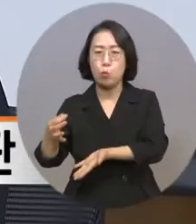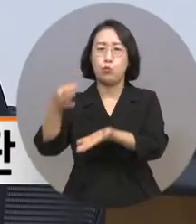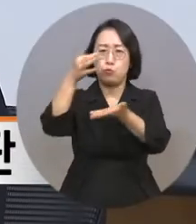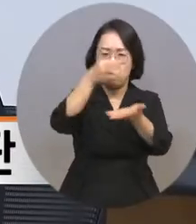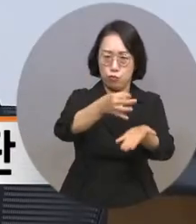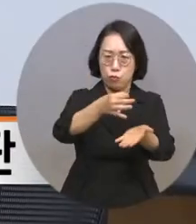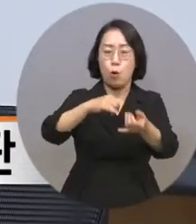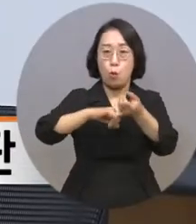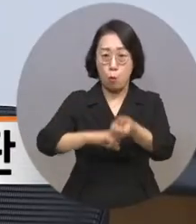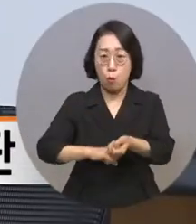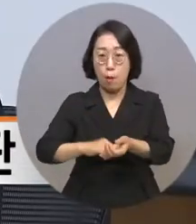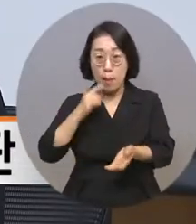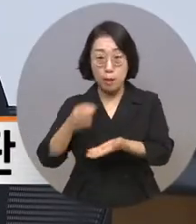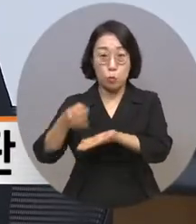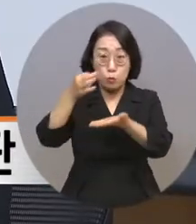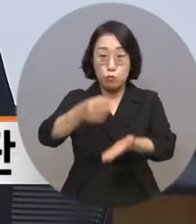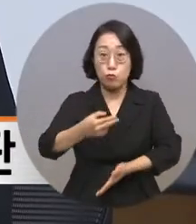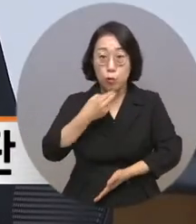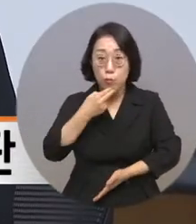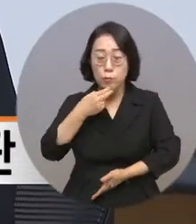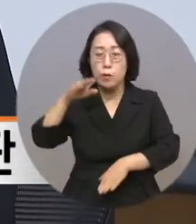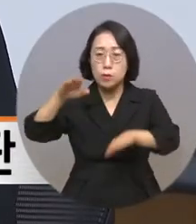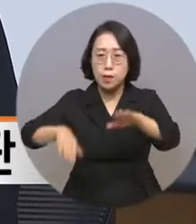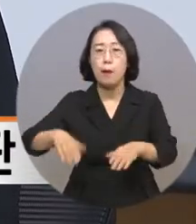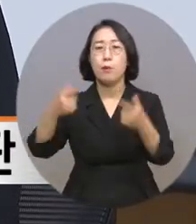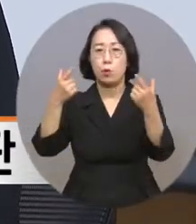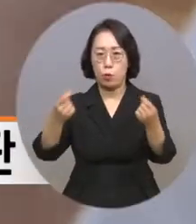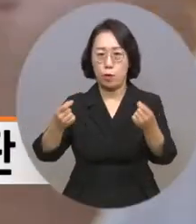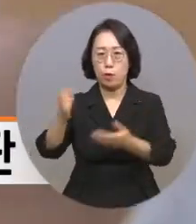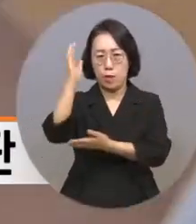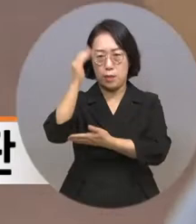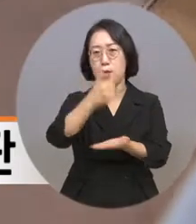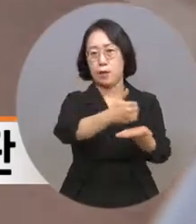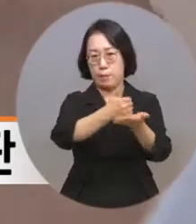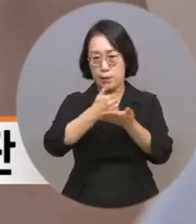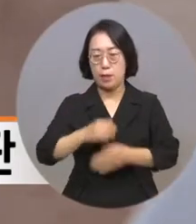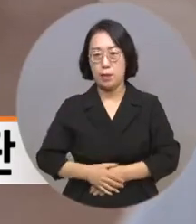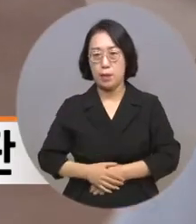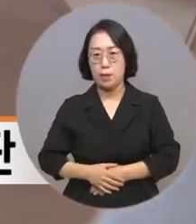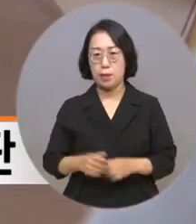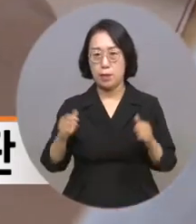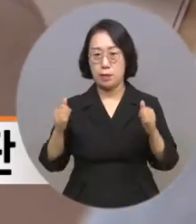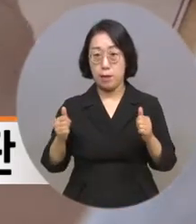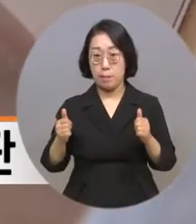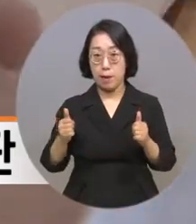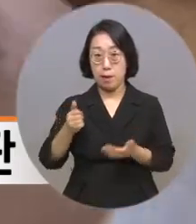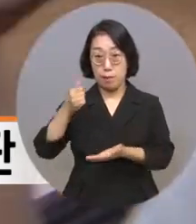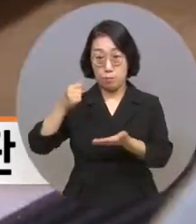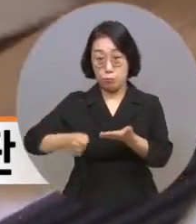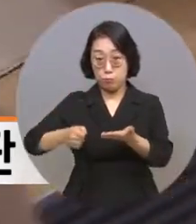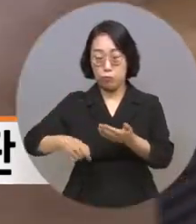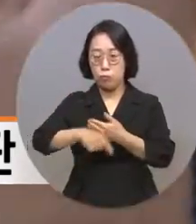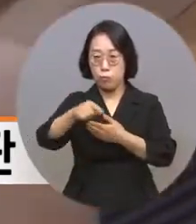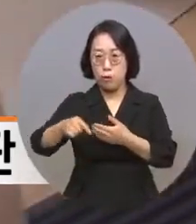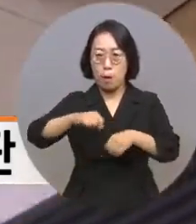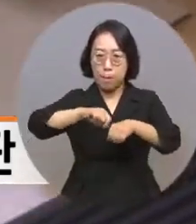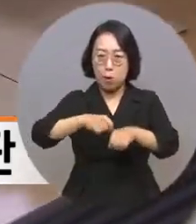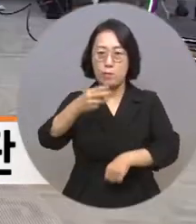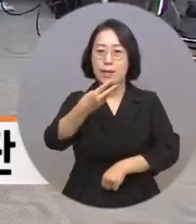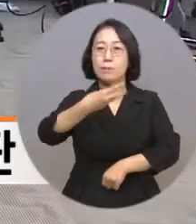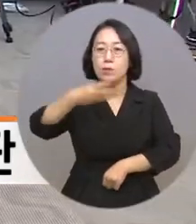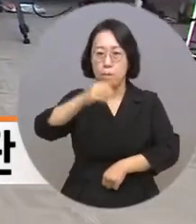게 비장애인에 대한 역차별이라고 전했습니다. 재판부는 김 청장에게 벌금 3천만 원을